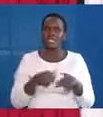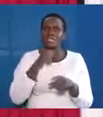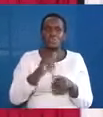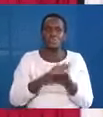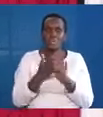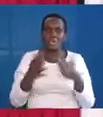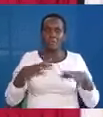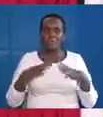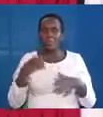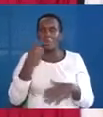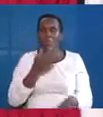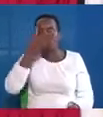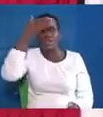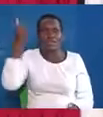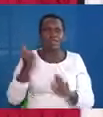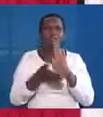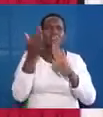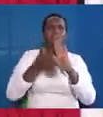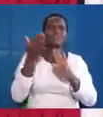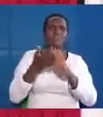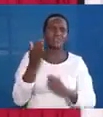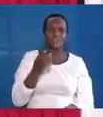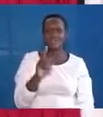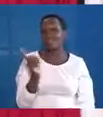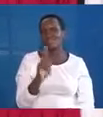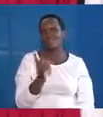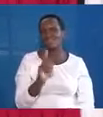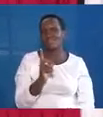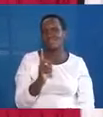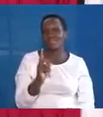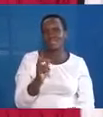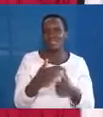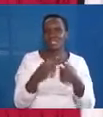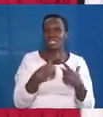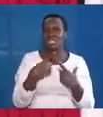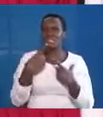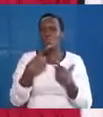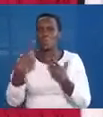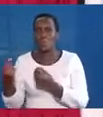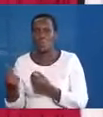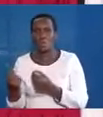wanasahau haraka haraka alafu wanaenda kurudia